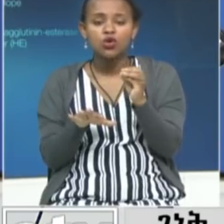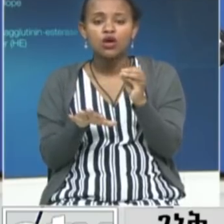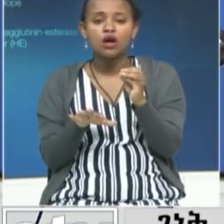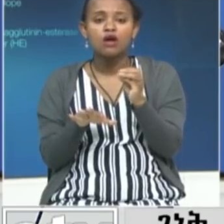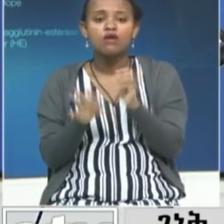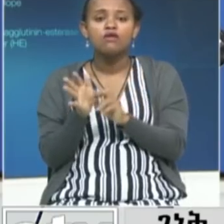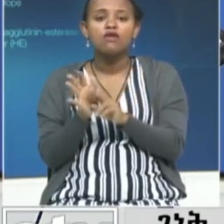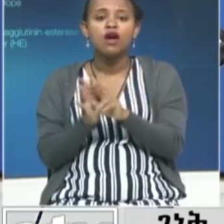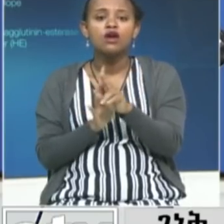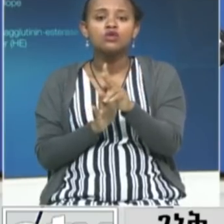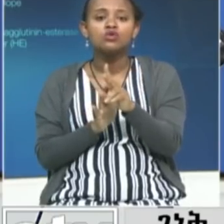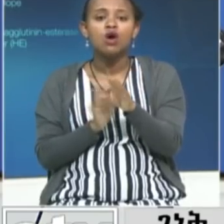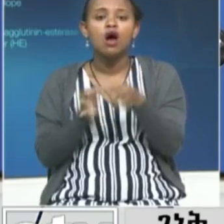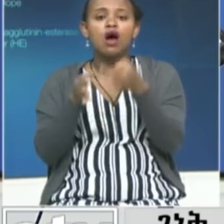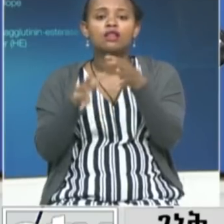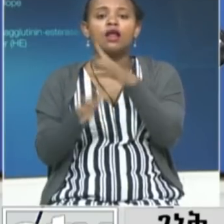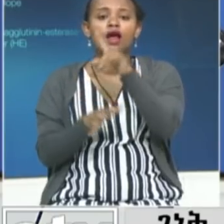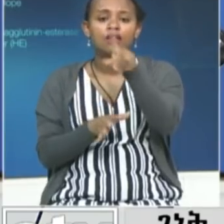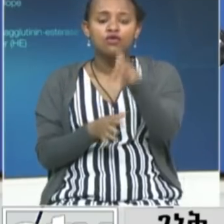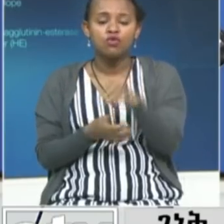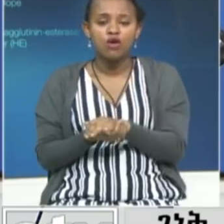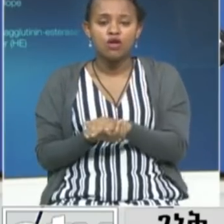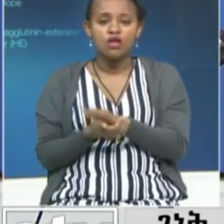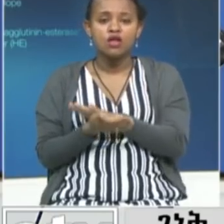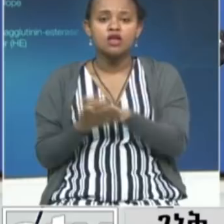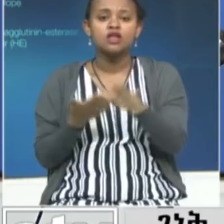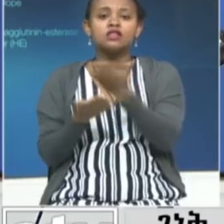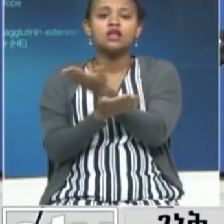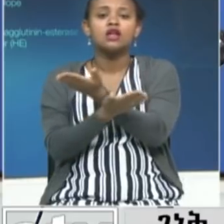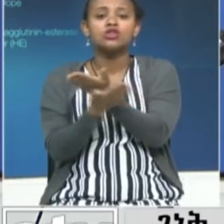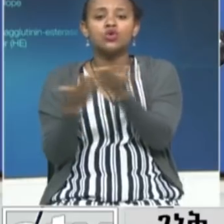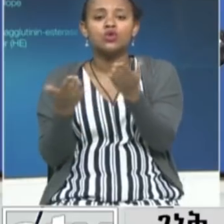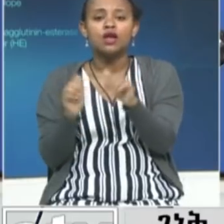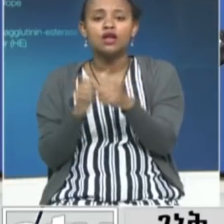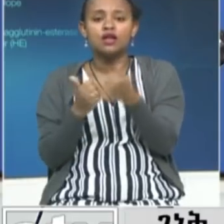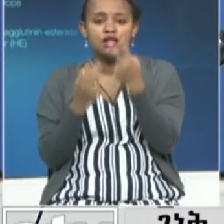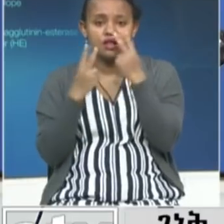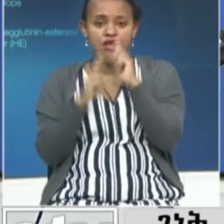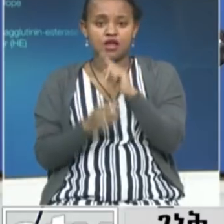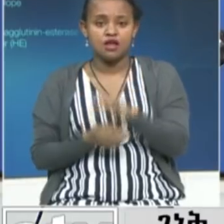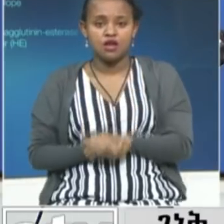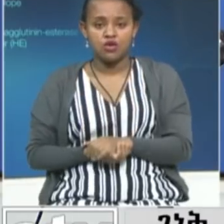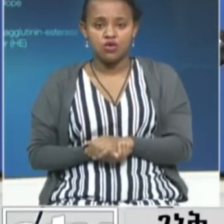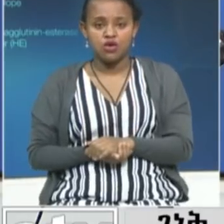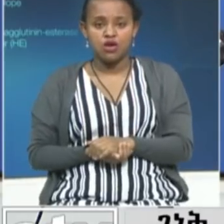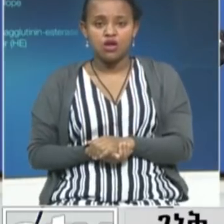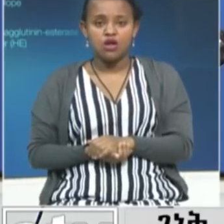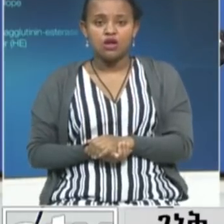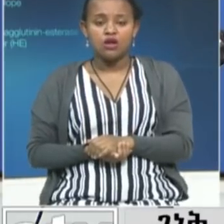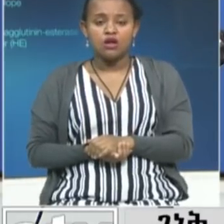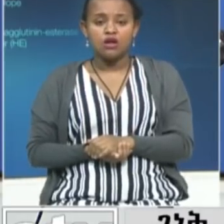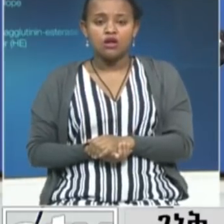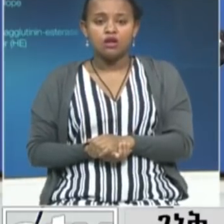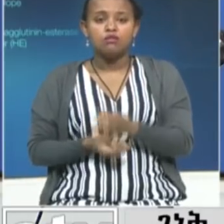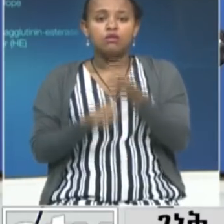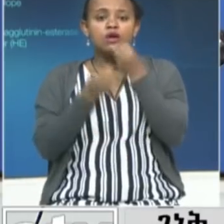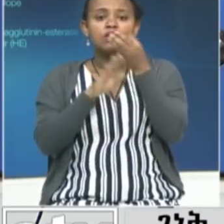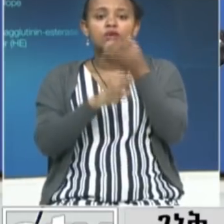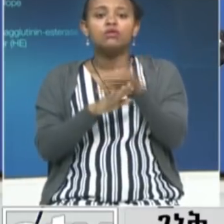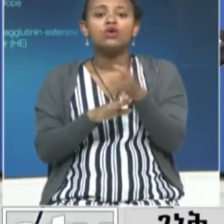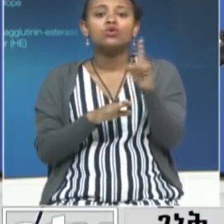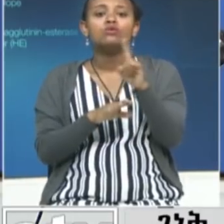በዛ አይተላለፉም? የንጽህናቸው ጉዳይ እንዴት እየታየ ነው? በምግብ በኩል መንግስት ምን